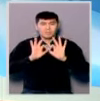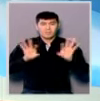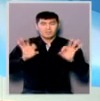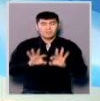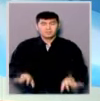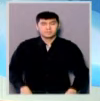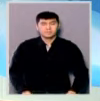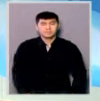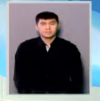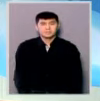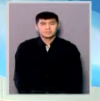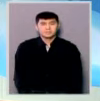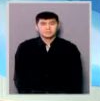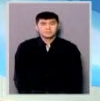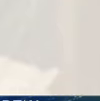следующем сюжете.